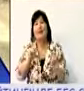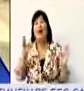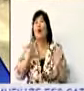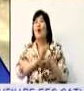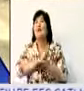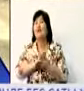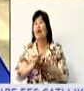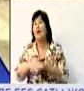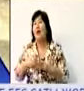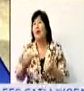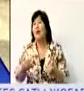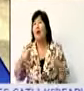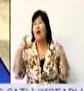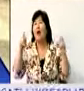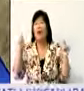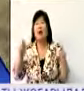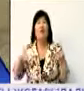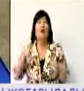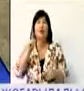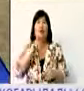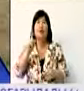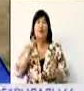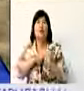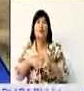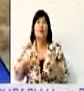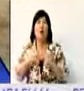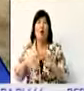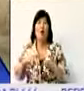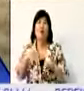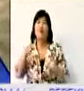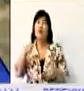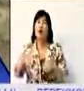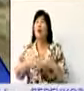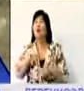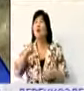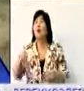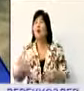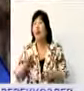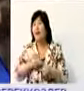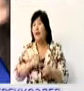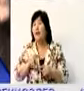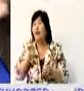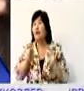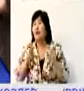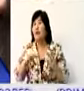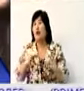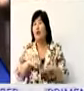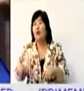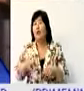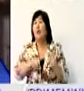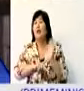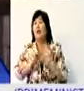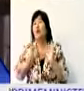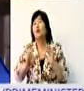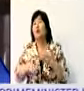таза, шөбі шүйгін малға жайлы. 170-ден астам түсіні бар ауылда бүгінде 1000-ға жуық адам тұрады. Игі шараға келген тұрғындар байыпты бастаманың